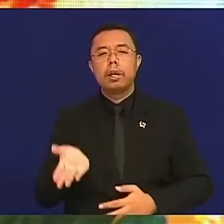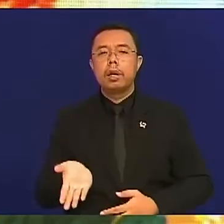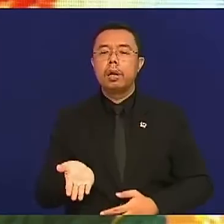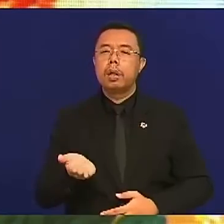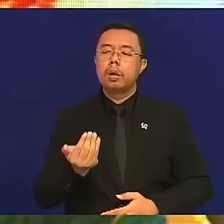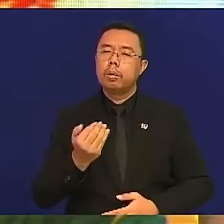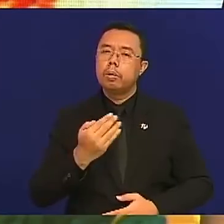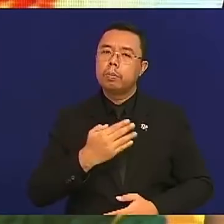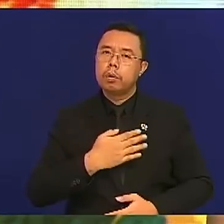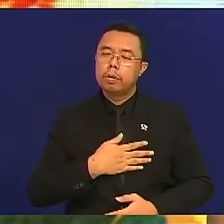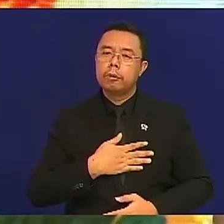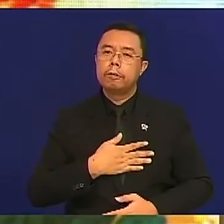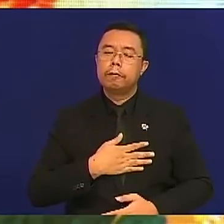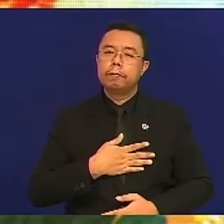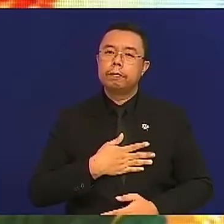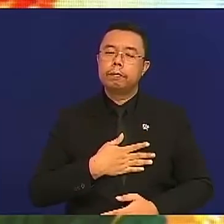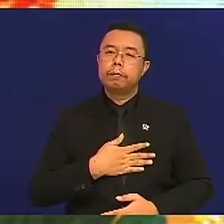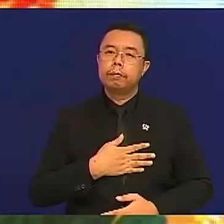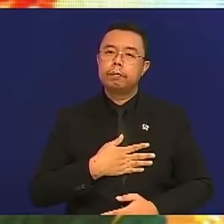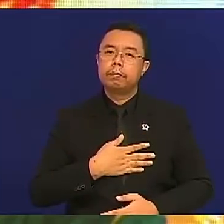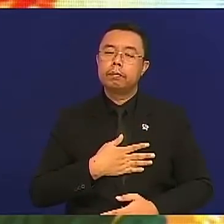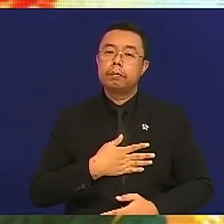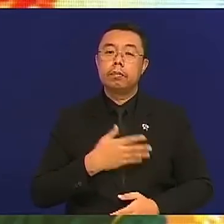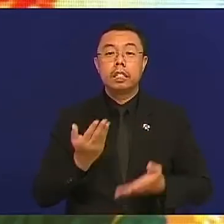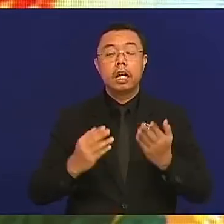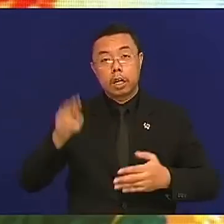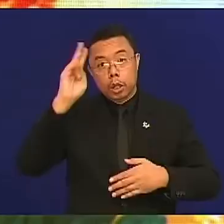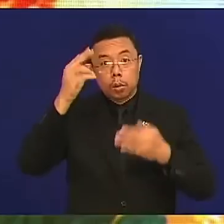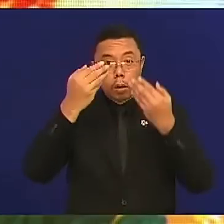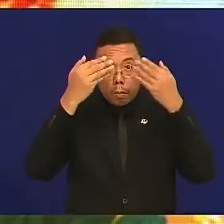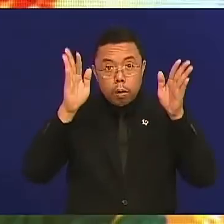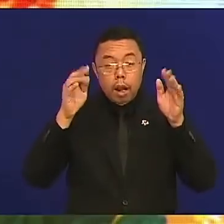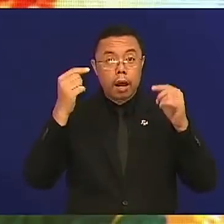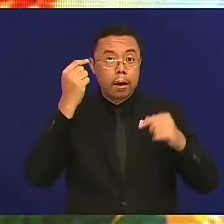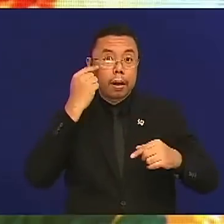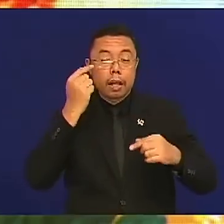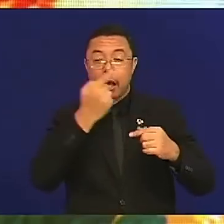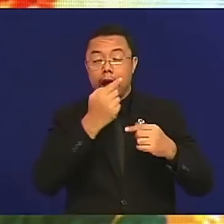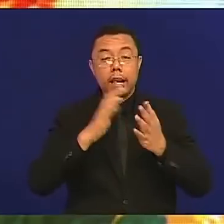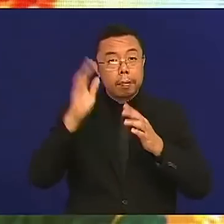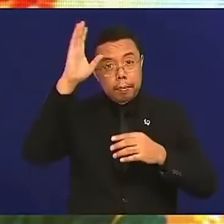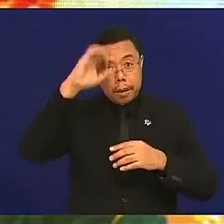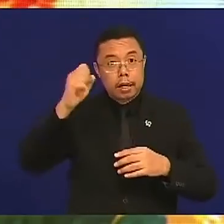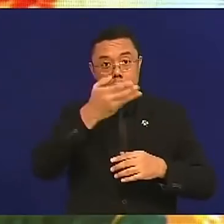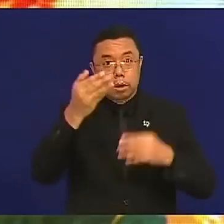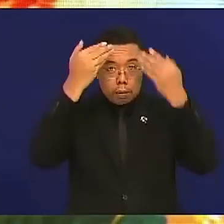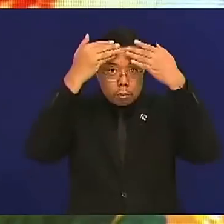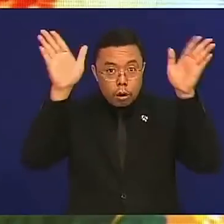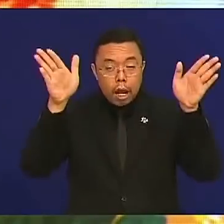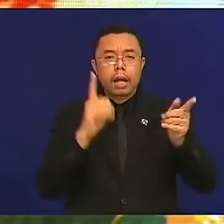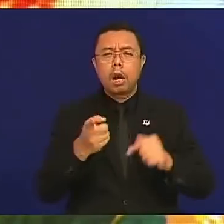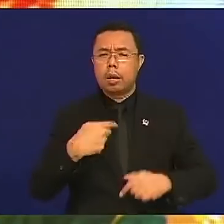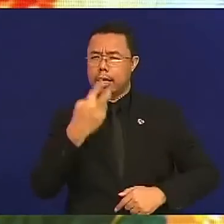melalui hidupku. Kiranya Tuhan membuka mata pengertian saudara. Kalau